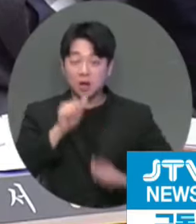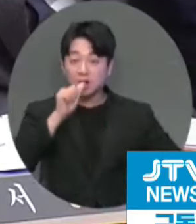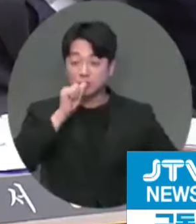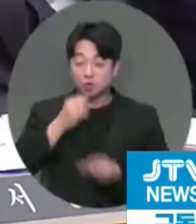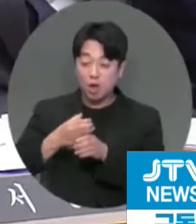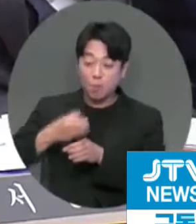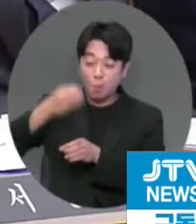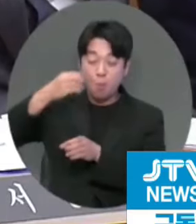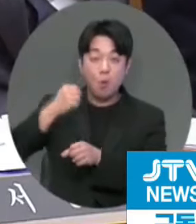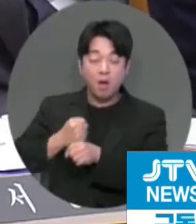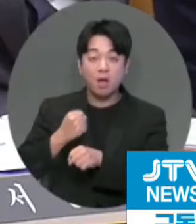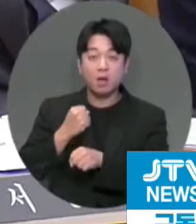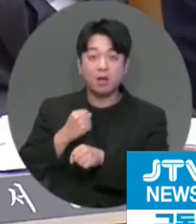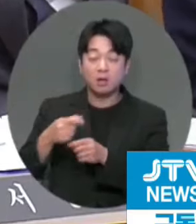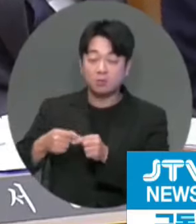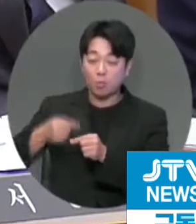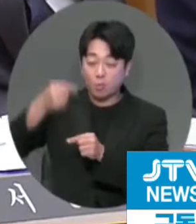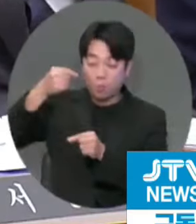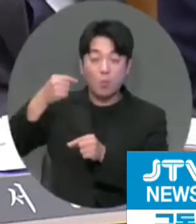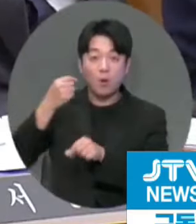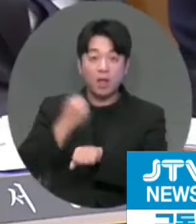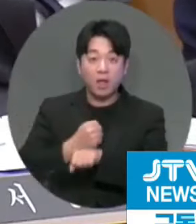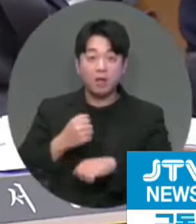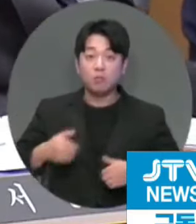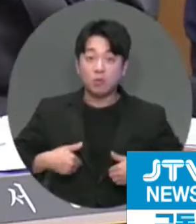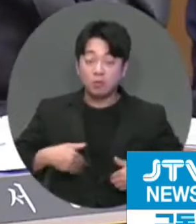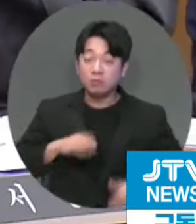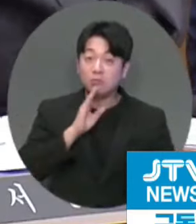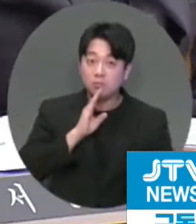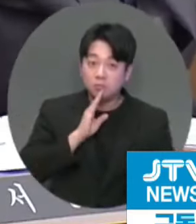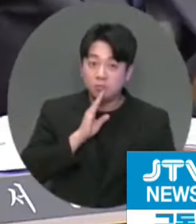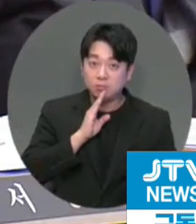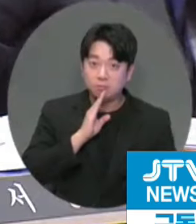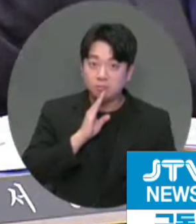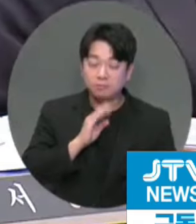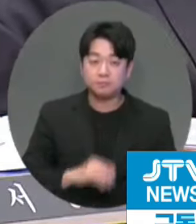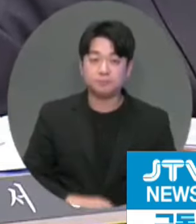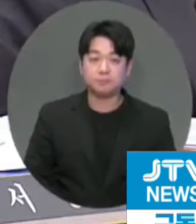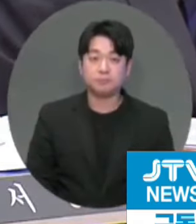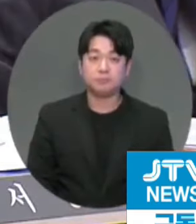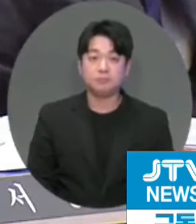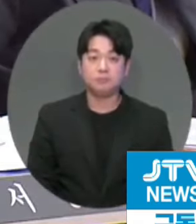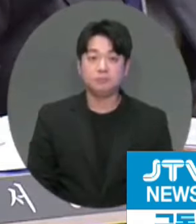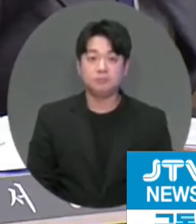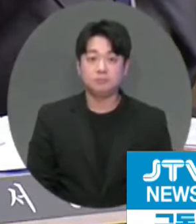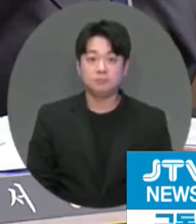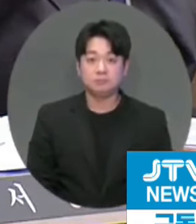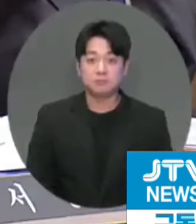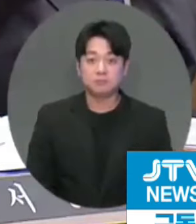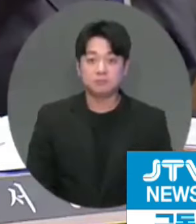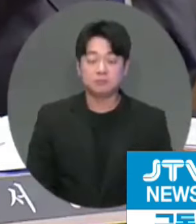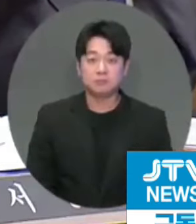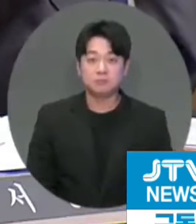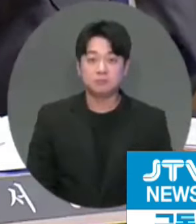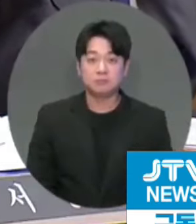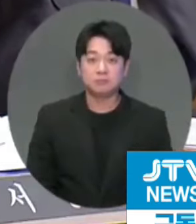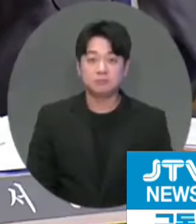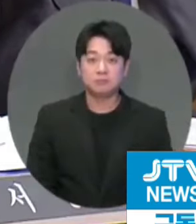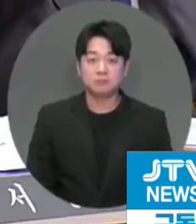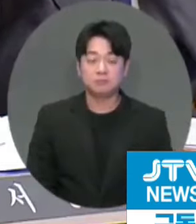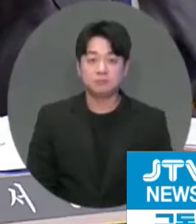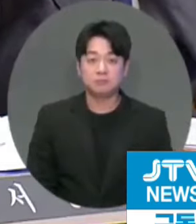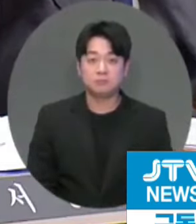필요하다. 그것이 개호수당입니다. 그것을 요청했지요? 예, 맞습니다. 예. 시간이 짧습니다. 4분밖에